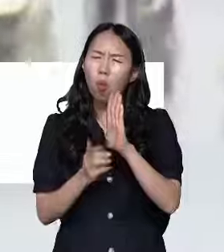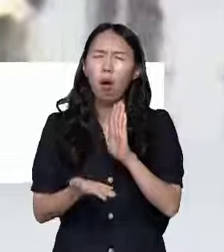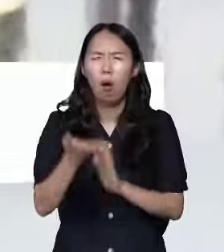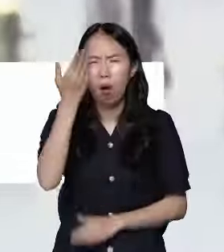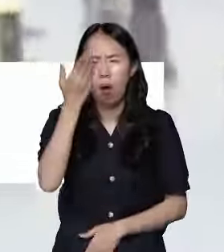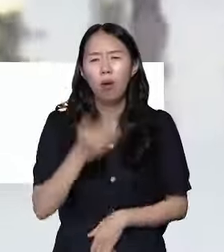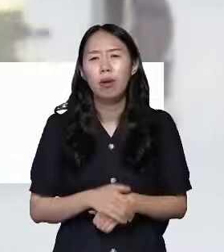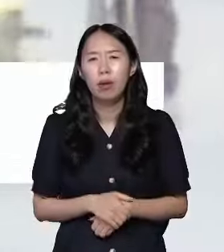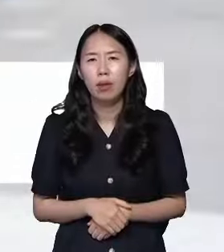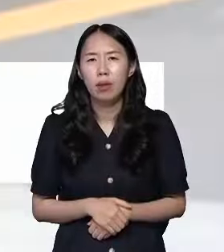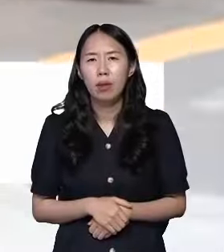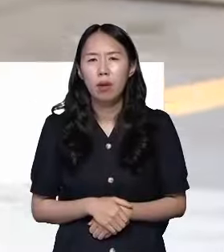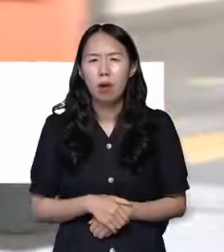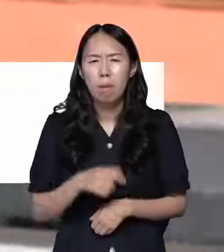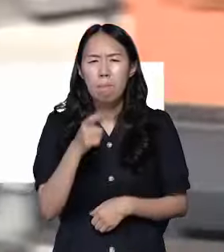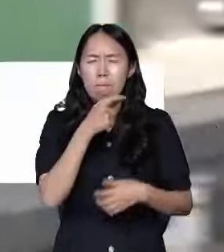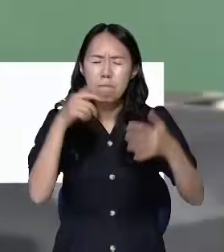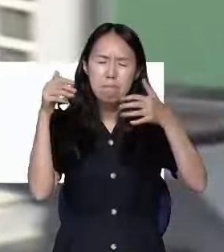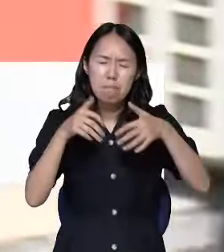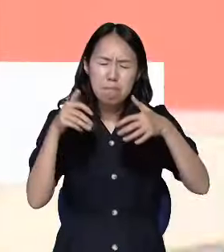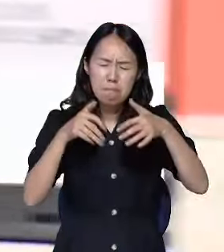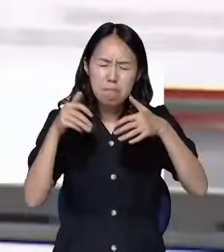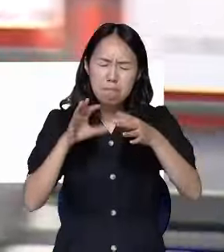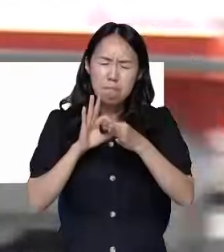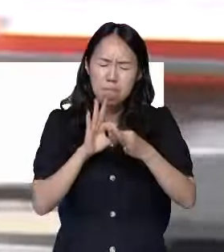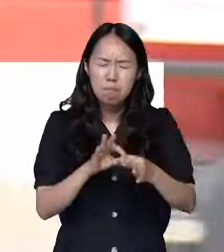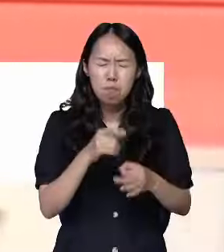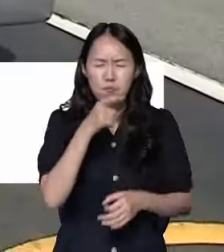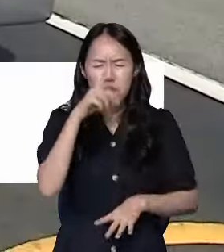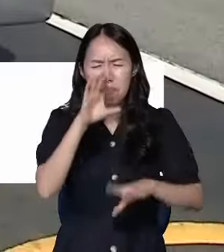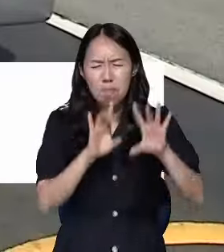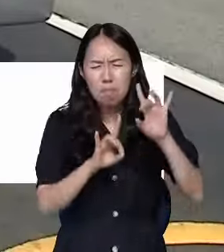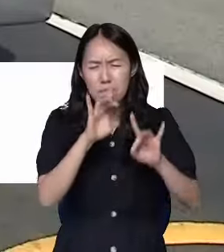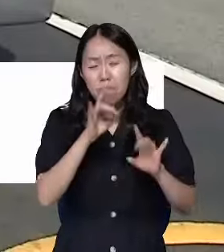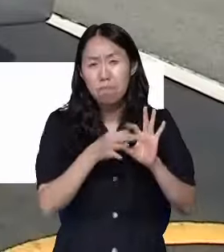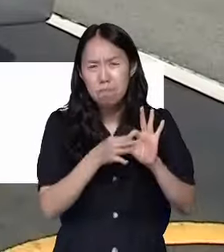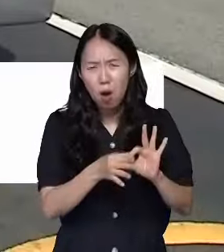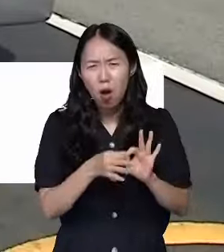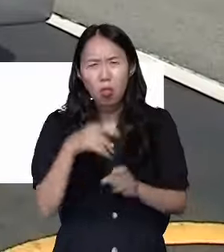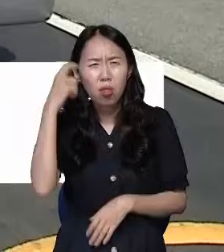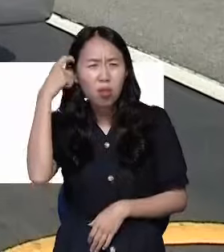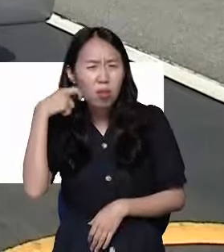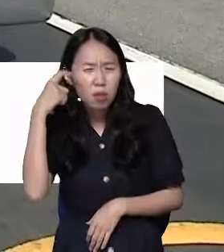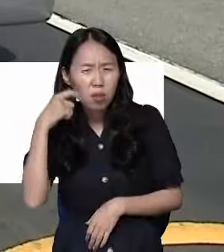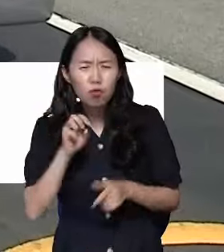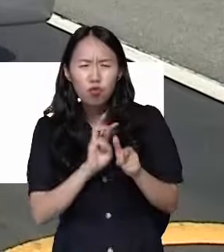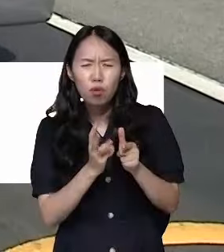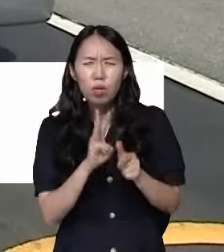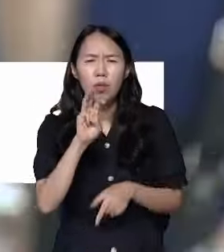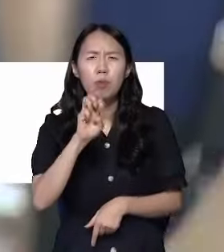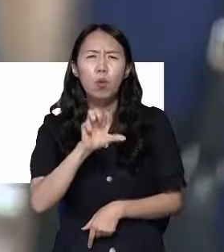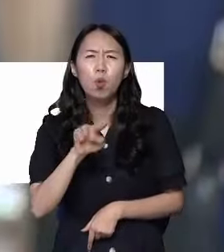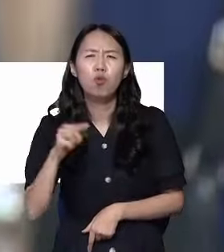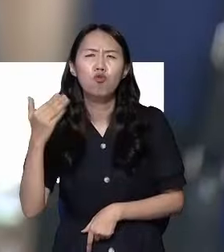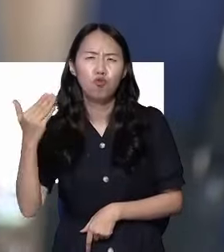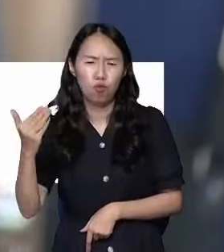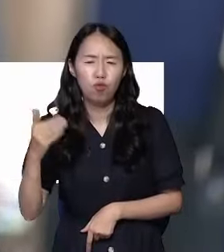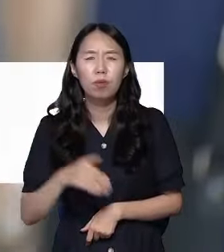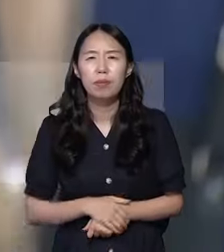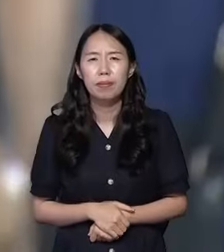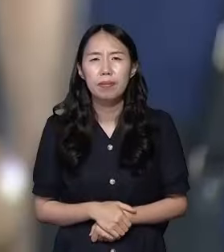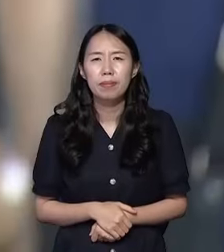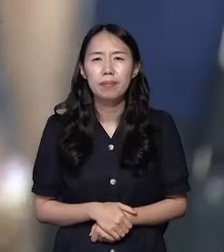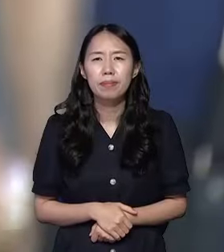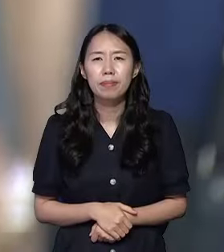넘었습니다. 장마 기간 내린 비로 습한 날씨가 이어지면서 체감 온도는 구례에서 35.9도를